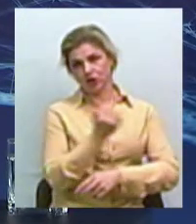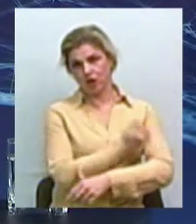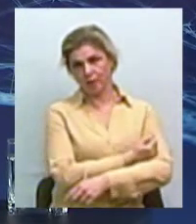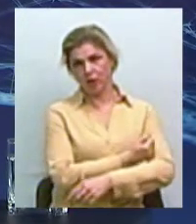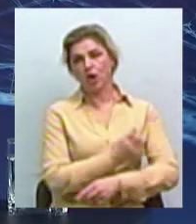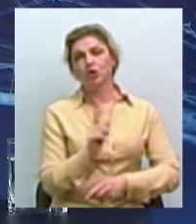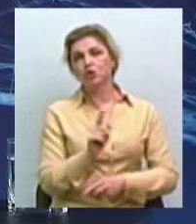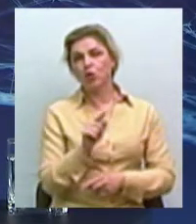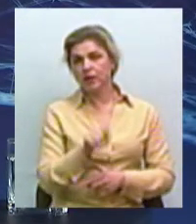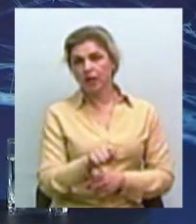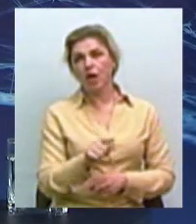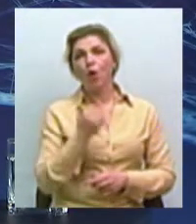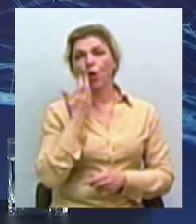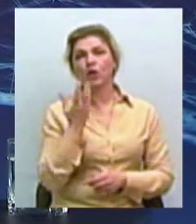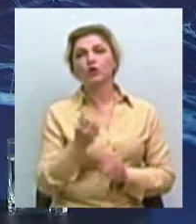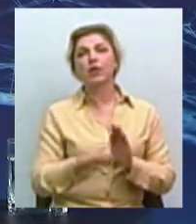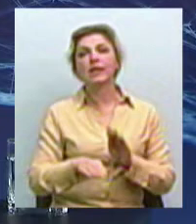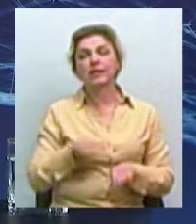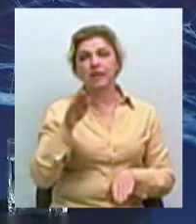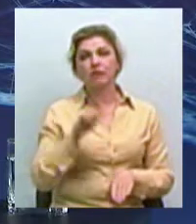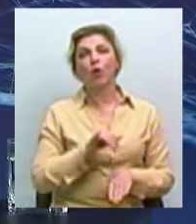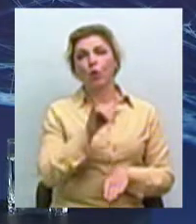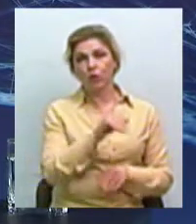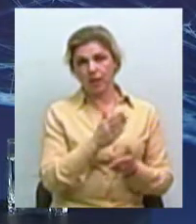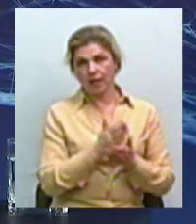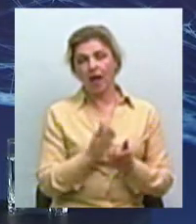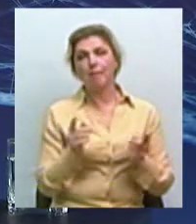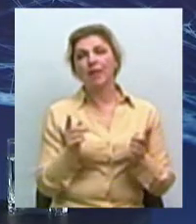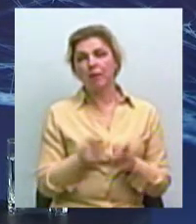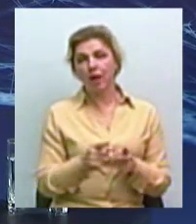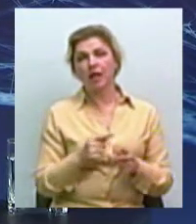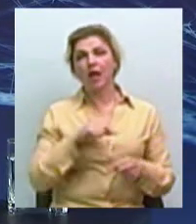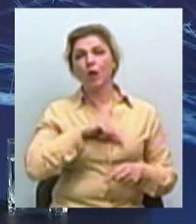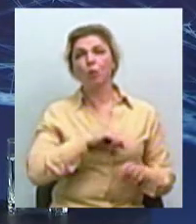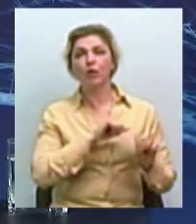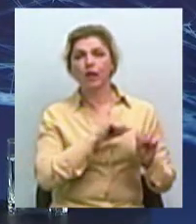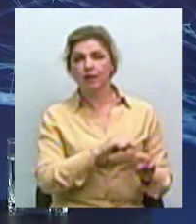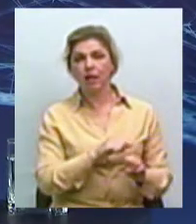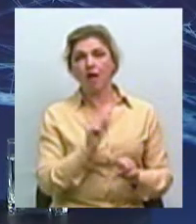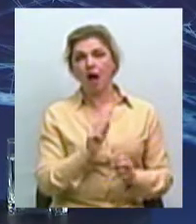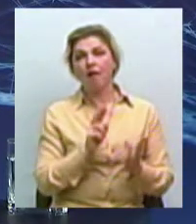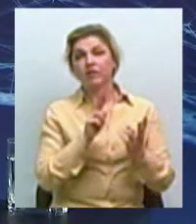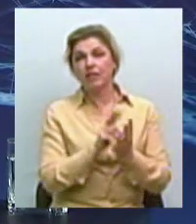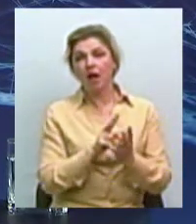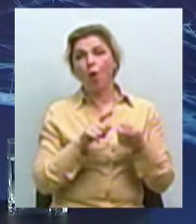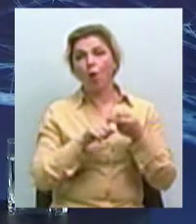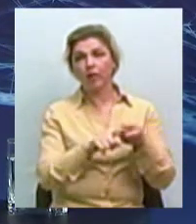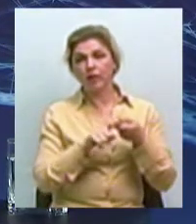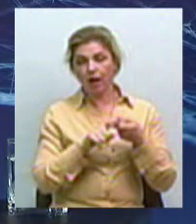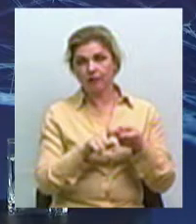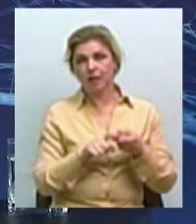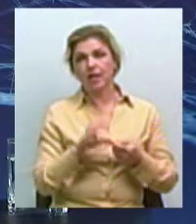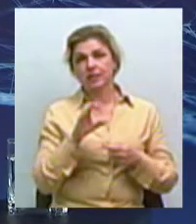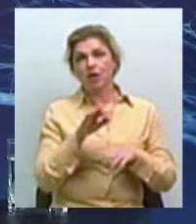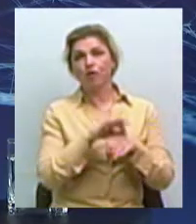Адже те, що їх щепили в дитинстві, в них є мінімальний імунітет. Але зустрівши контакт бувши в контакті